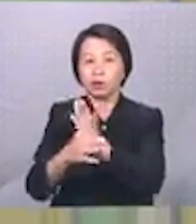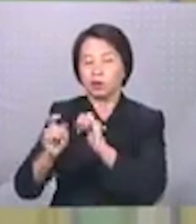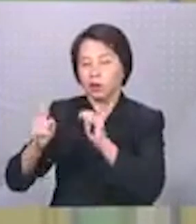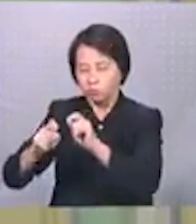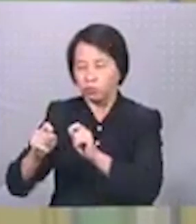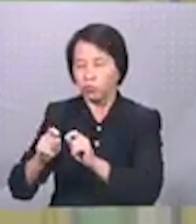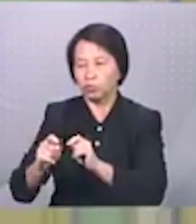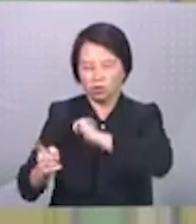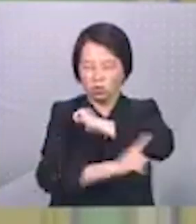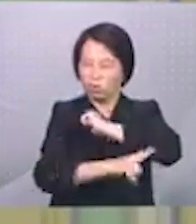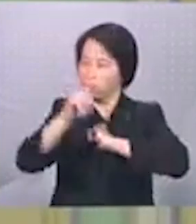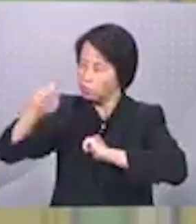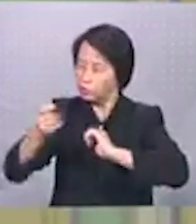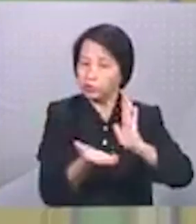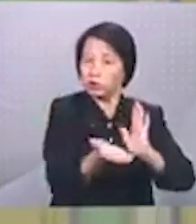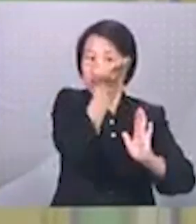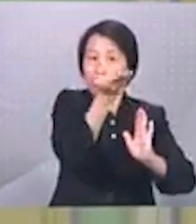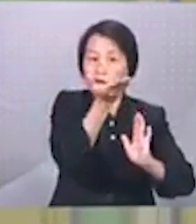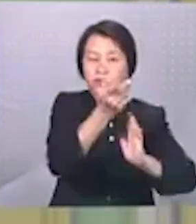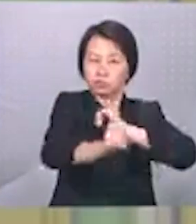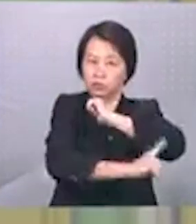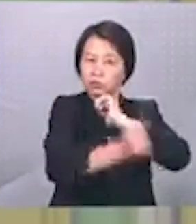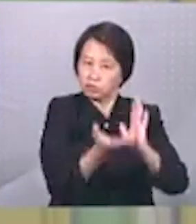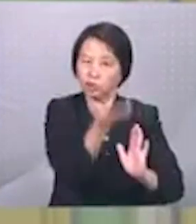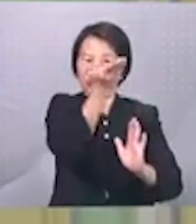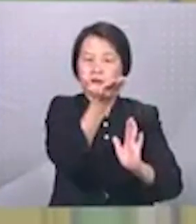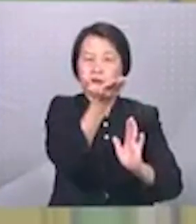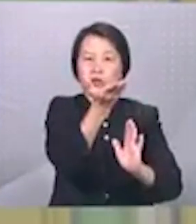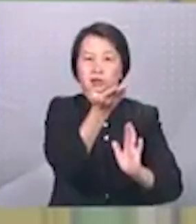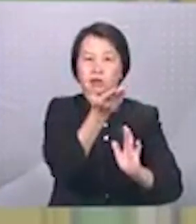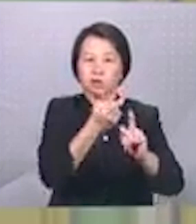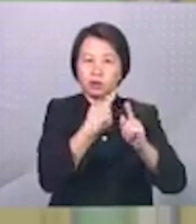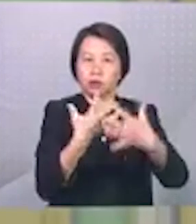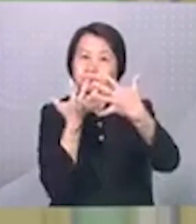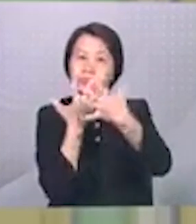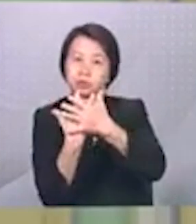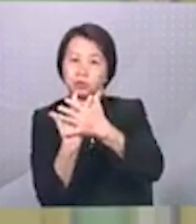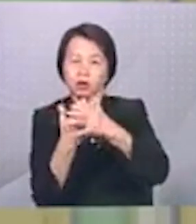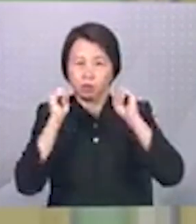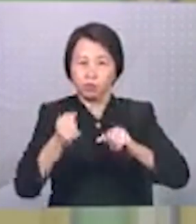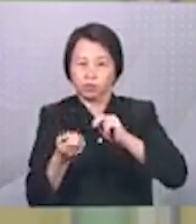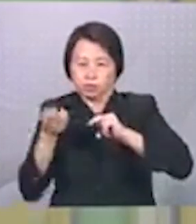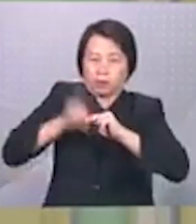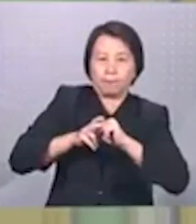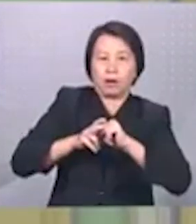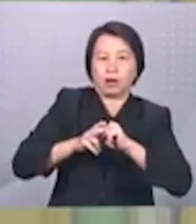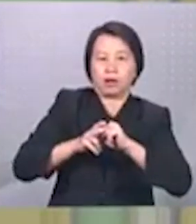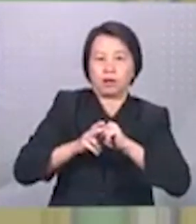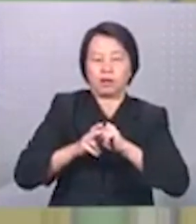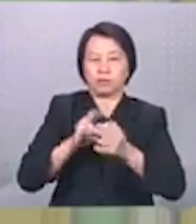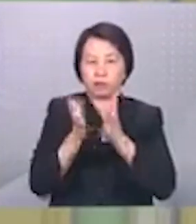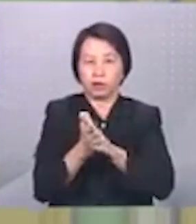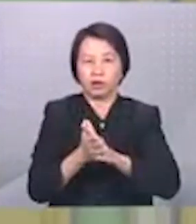kita boleh naik lagi dndl ataupun Kompol yang boleh dikenakan Describe penjara pun mungkin boleh ditambah dan sebagainya